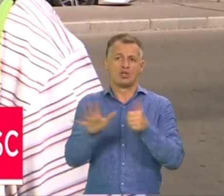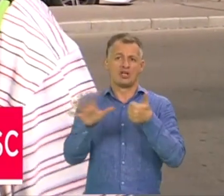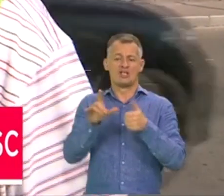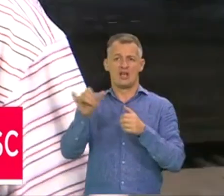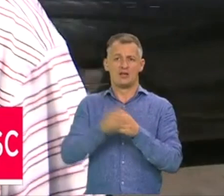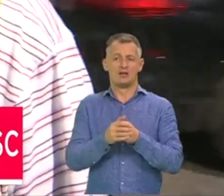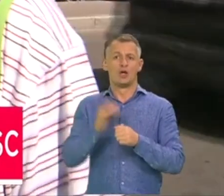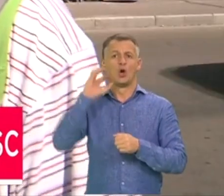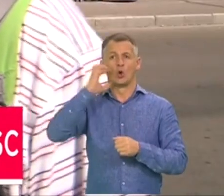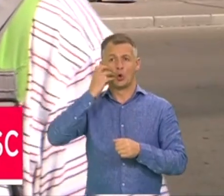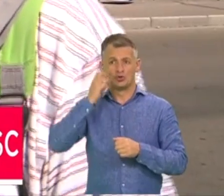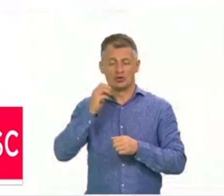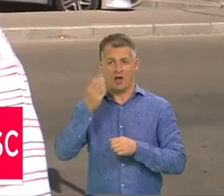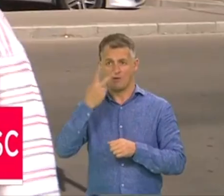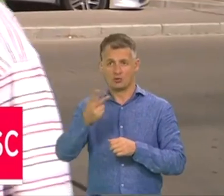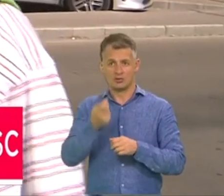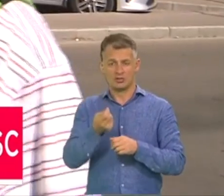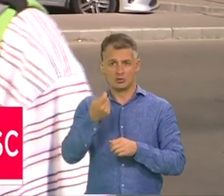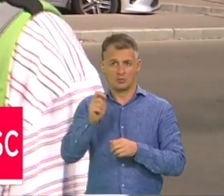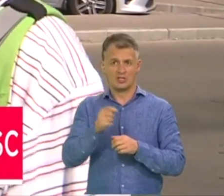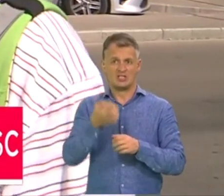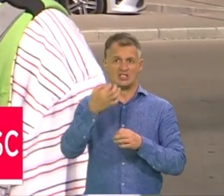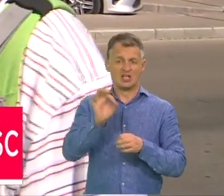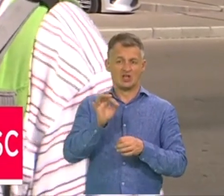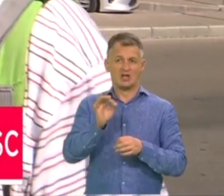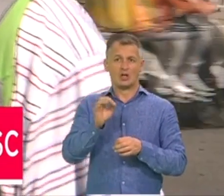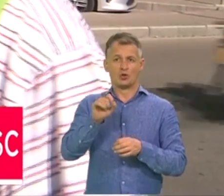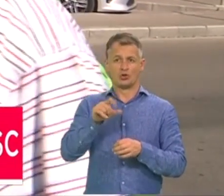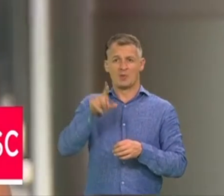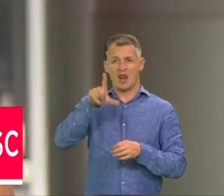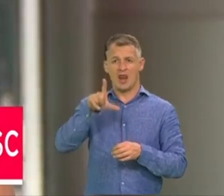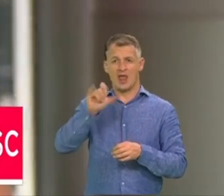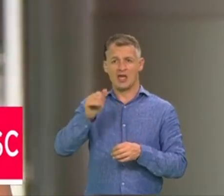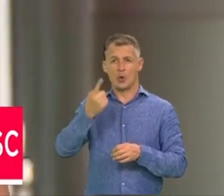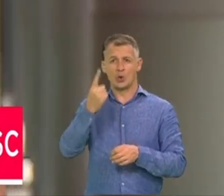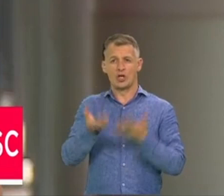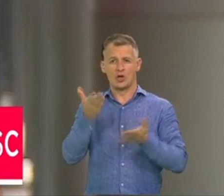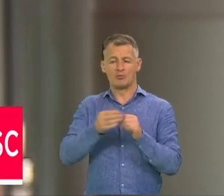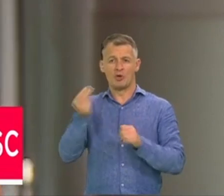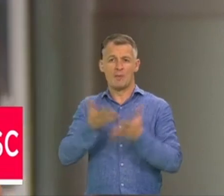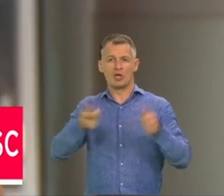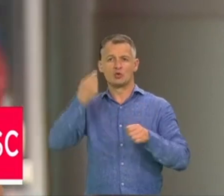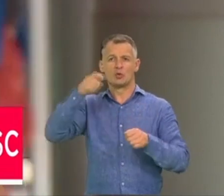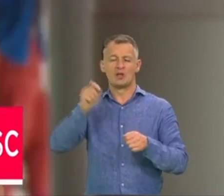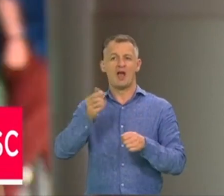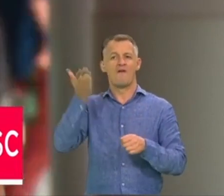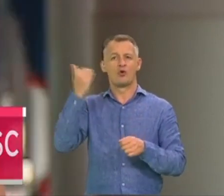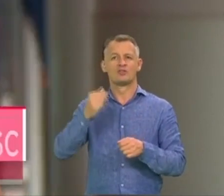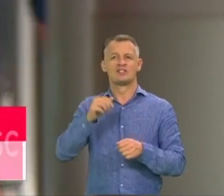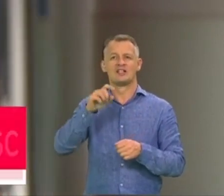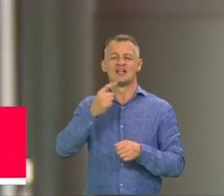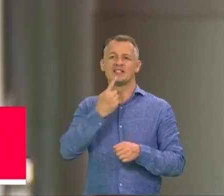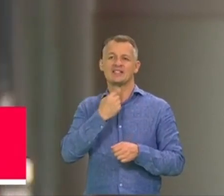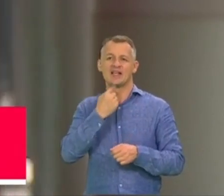ca la primăvară. Am ceață 10-12 lei kilogramul. Cea mai mare scumpire a fost înregistrată la